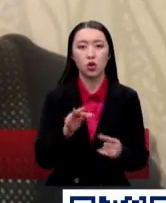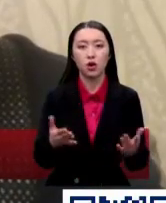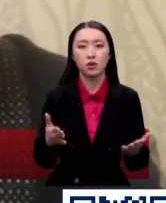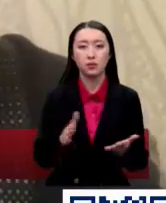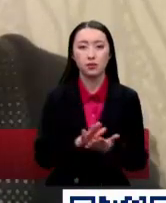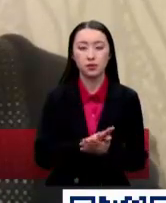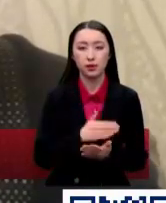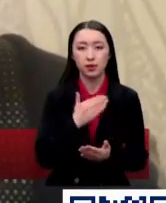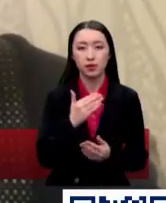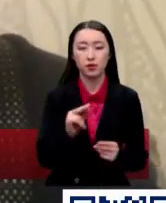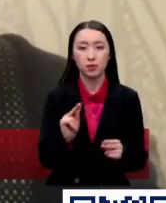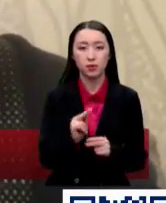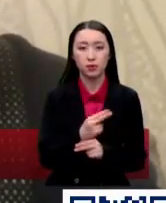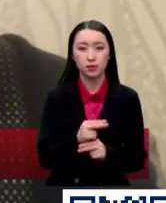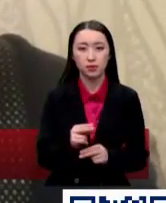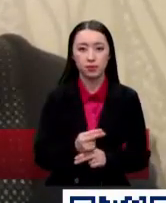этой поправки